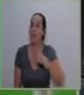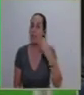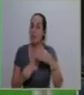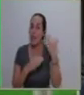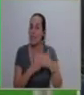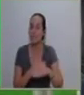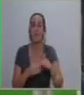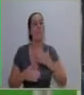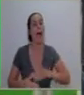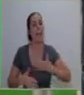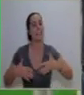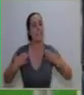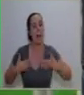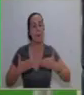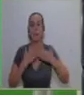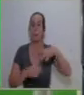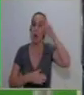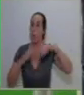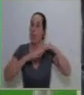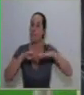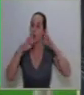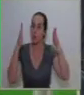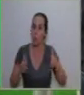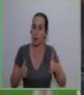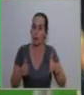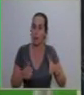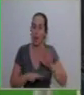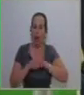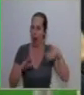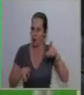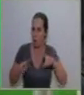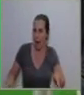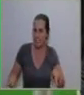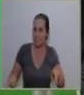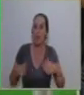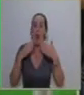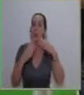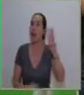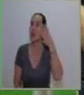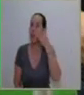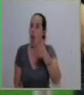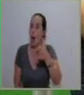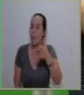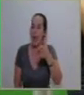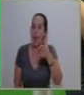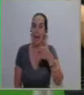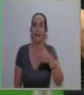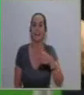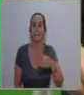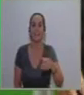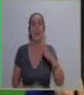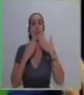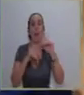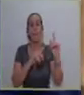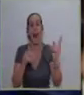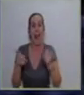לסיום לצופים? ברור, חג סוכות שמח, תעזרו להורים לבנות סוכה, אל תהיו פרזיטים, תודה רבה לשלומית. תחזרו לנו לקאט אולטרס, תהיה איתנו. תודה